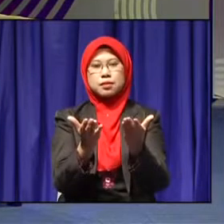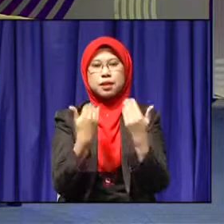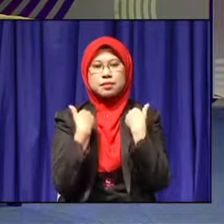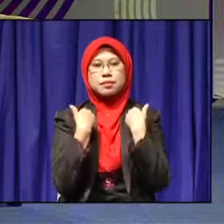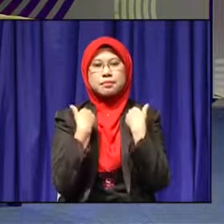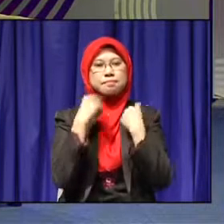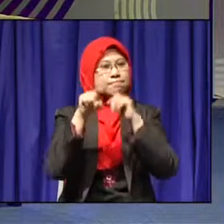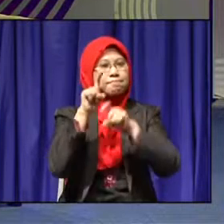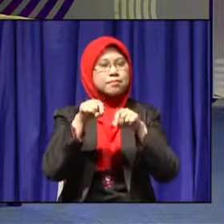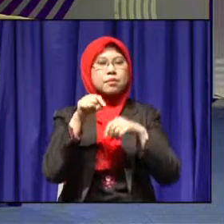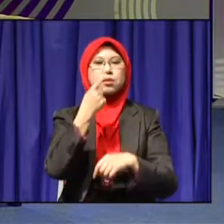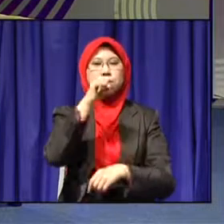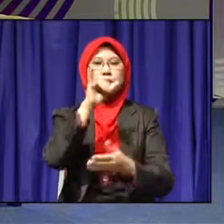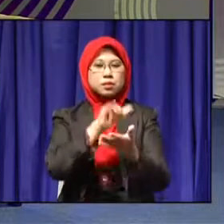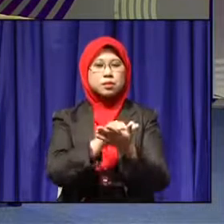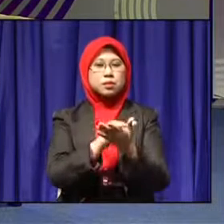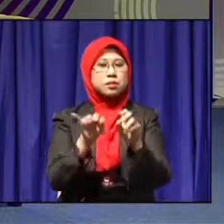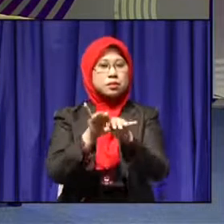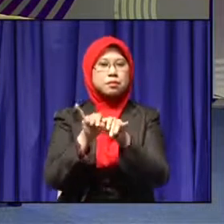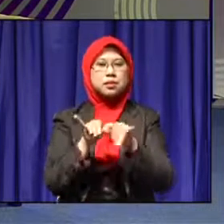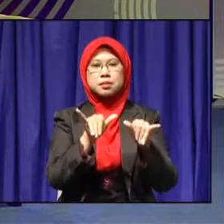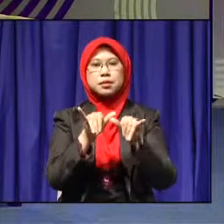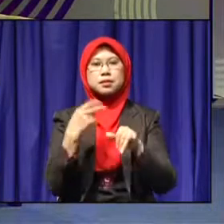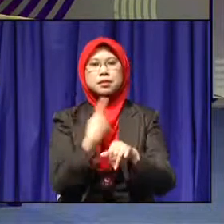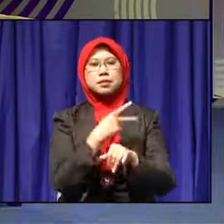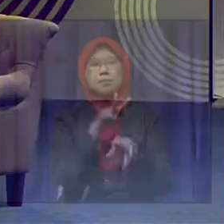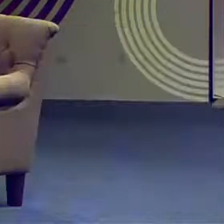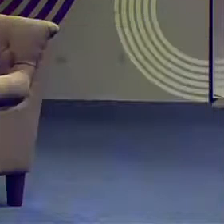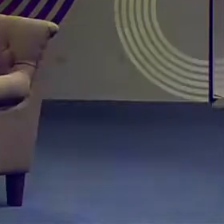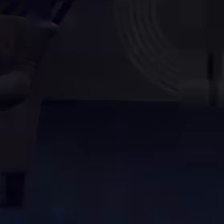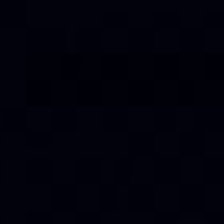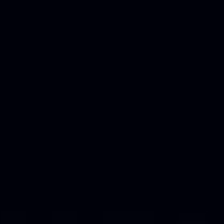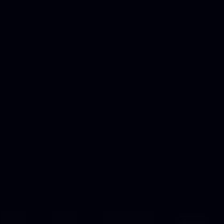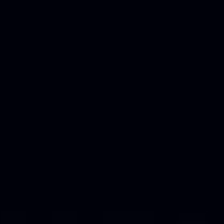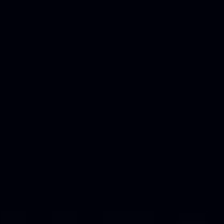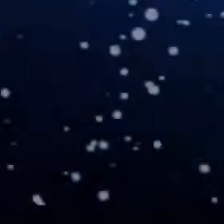disampaikan untuk itu sama-sama kita saksikan rekaman ini